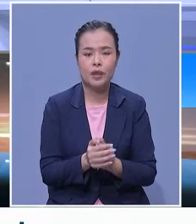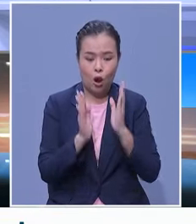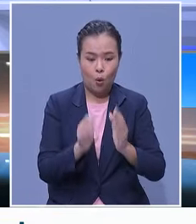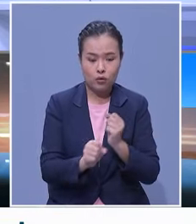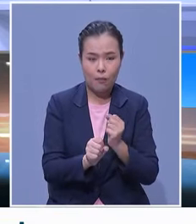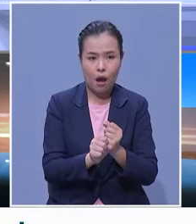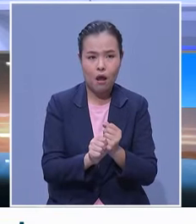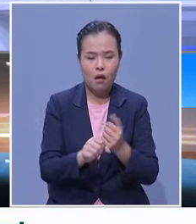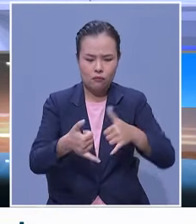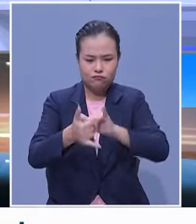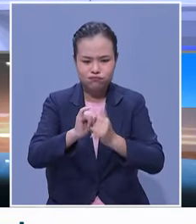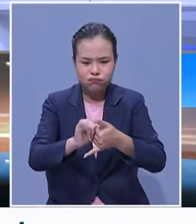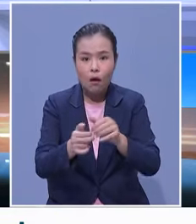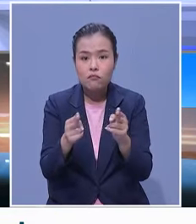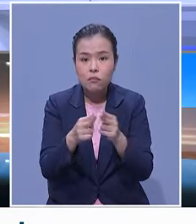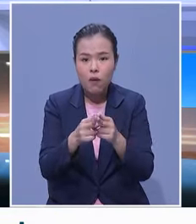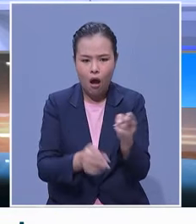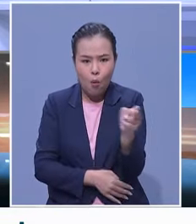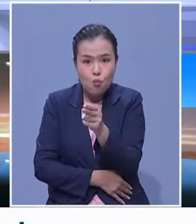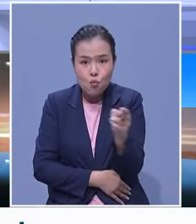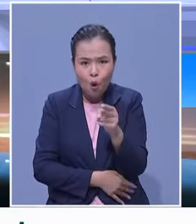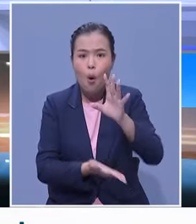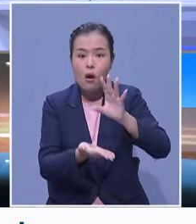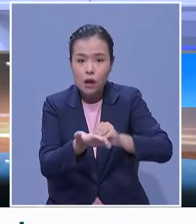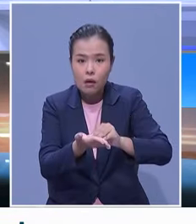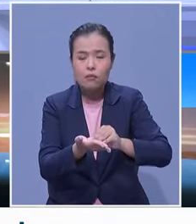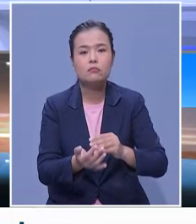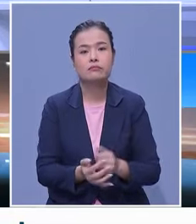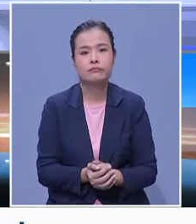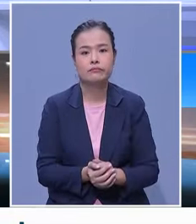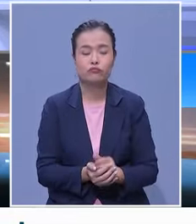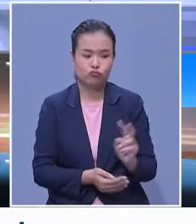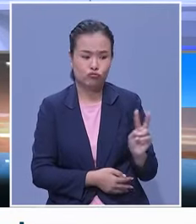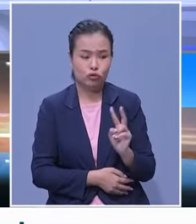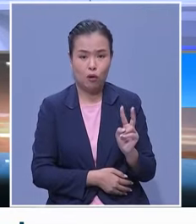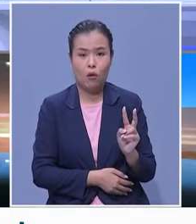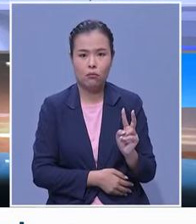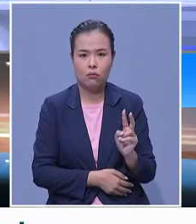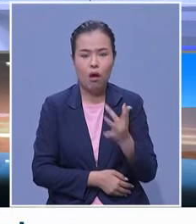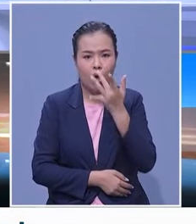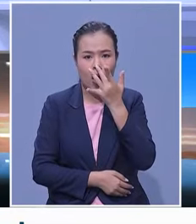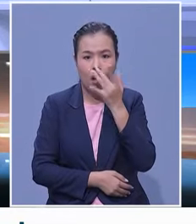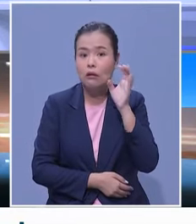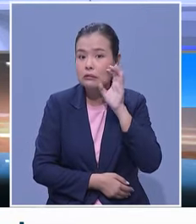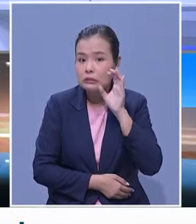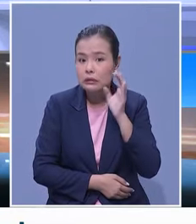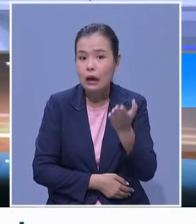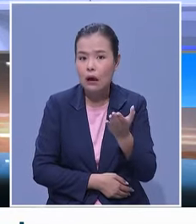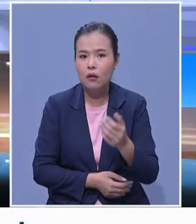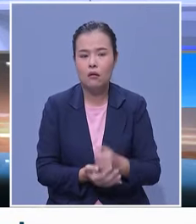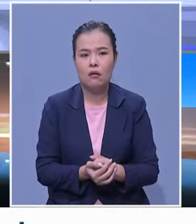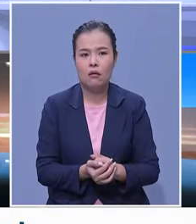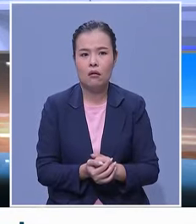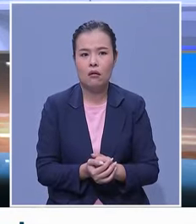สงฆ์เนี่ยมาร่วมกันมีการถ่ายคลิปวีดีโอเอาไว้ด้วยทั้งคู่บอกว่าสุดท้ายหลงเชื่ออยู่แบบนั้นนะคะเห็นว่ามันหนัก